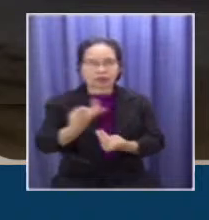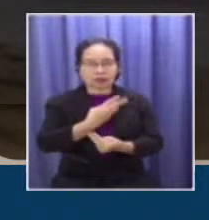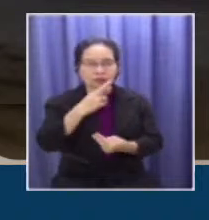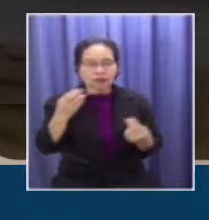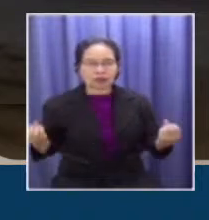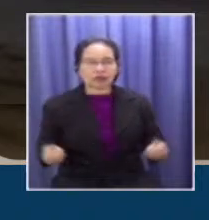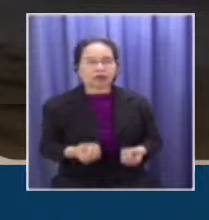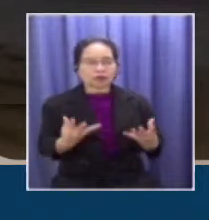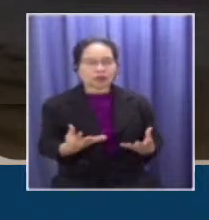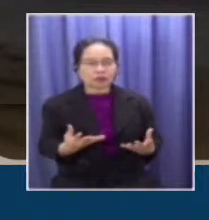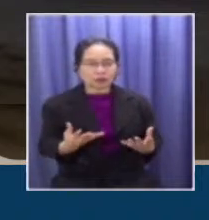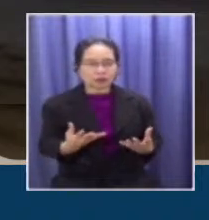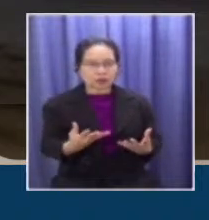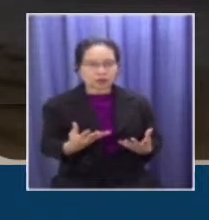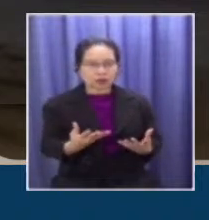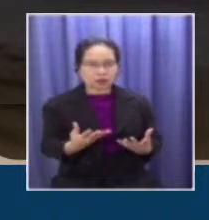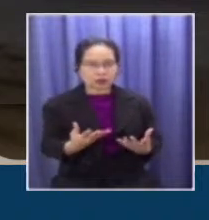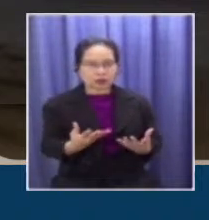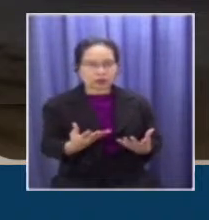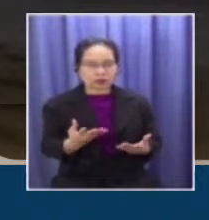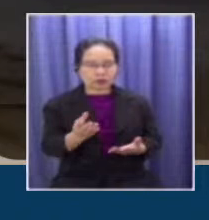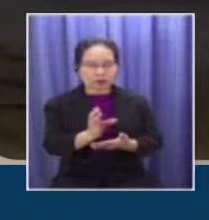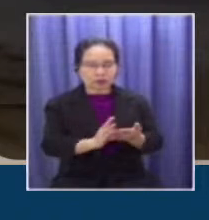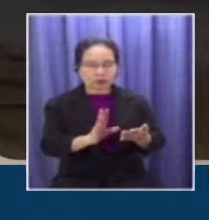num ankyɛmu nkron